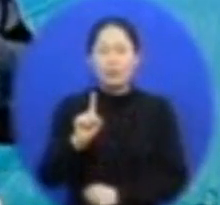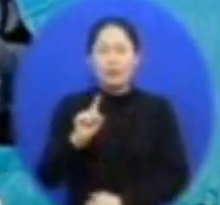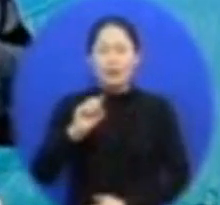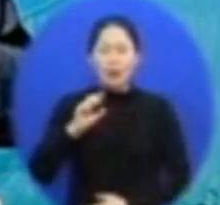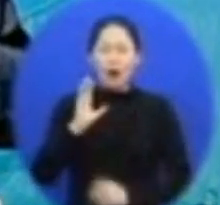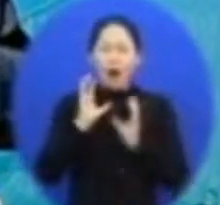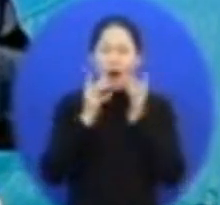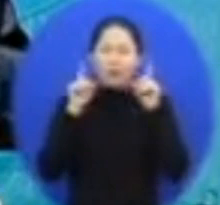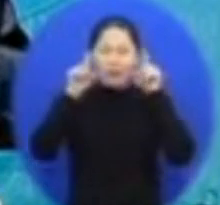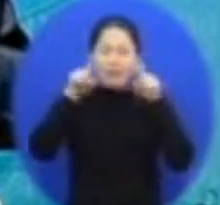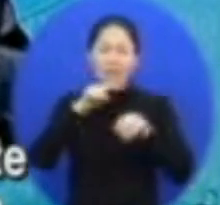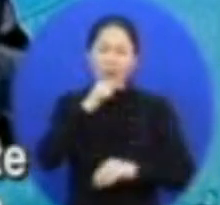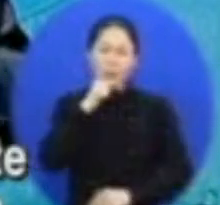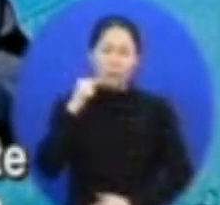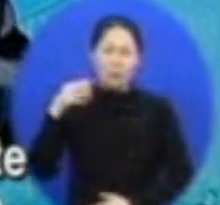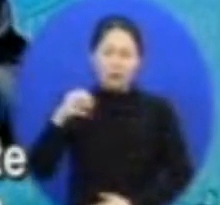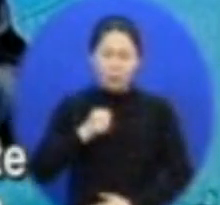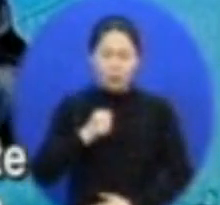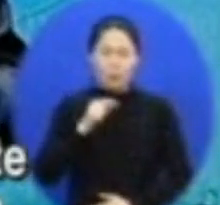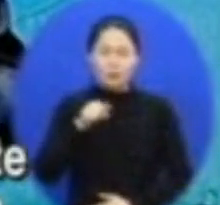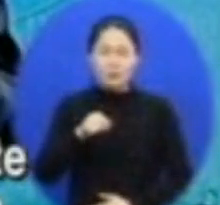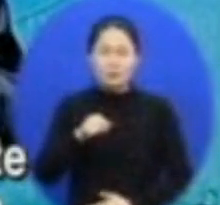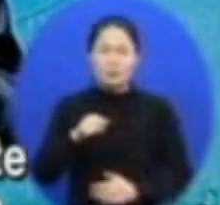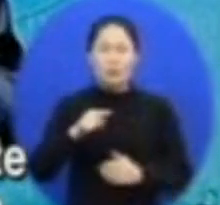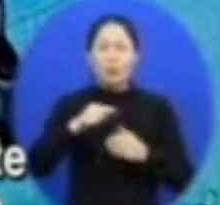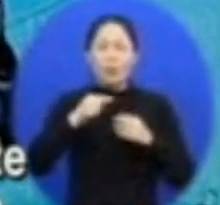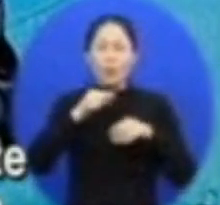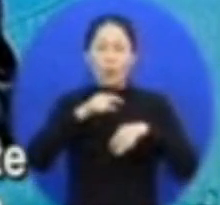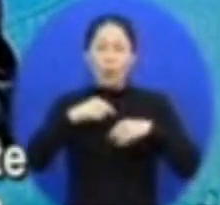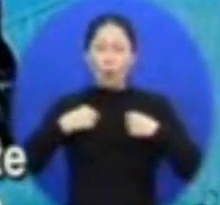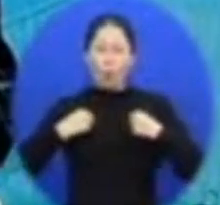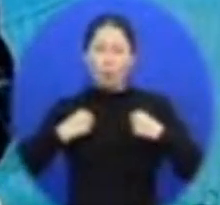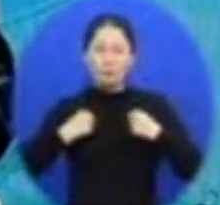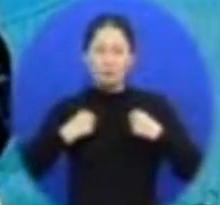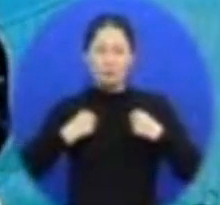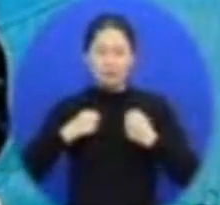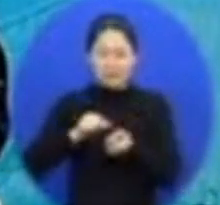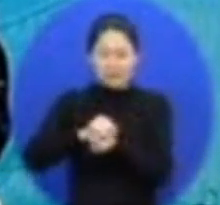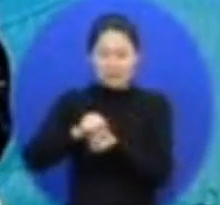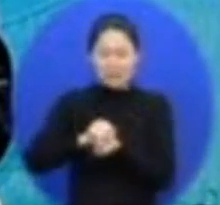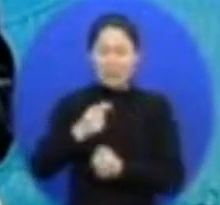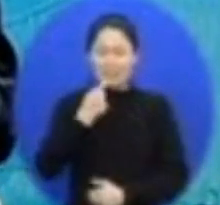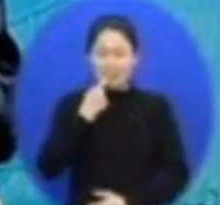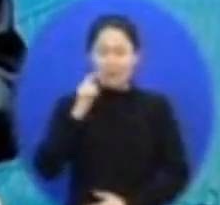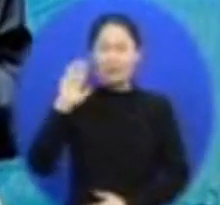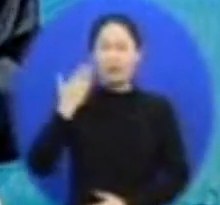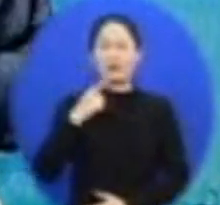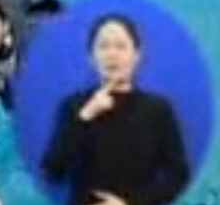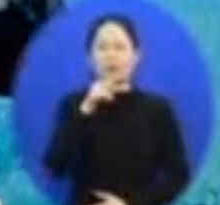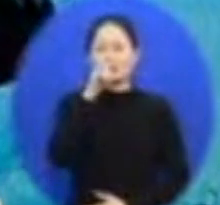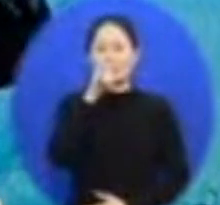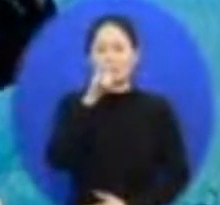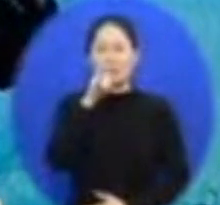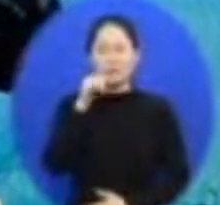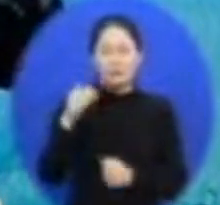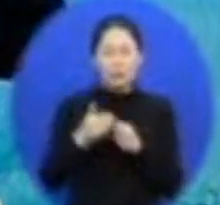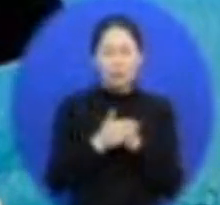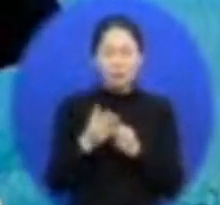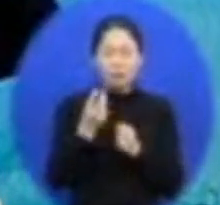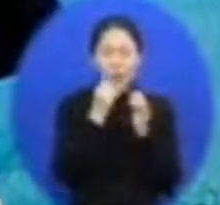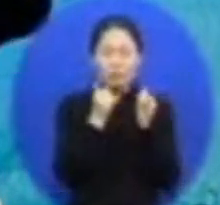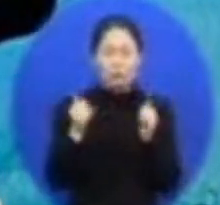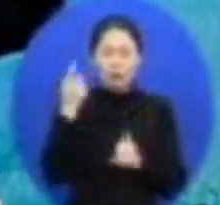어린양의 필요 그 옷을 씻어 희게 하였느니라 그렇게 말씀 합니다 그러므로 성도들은